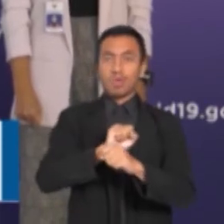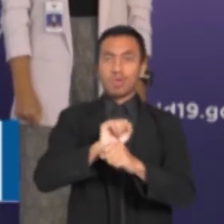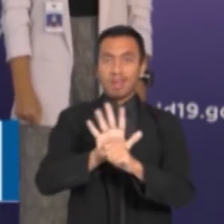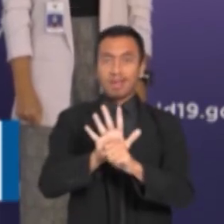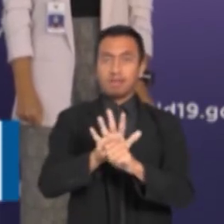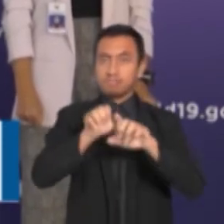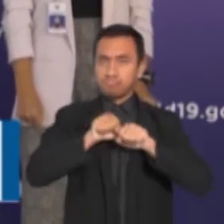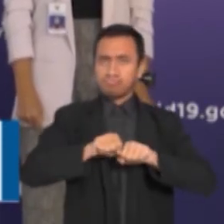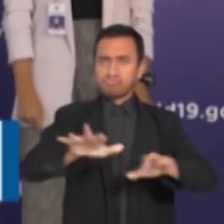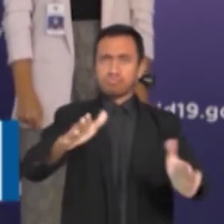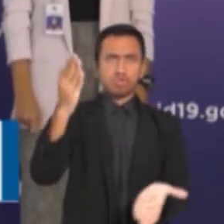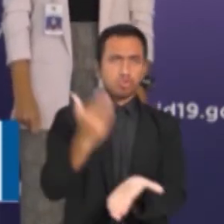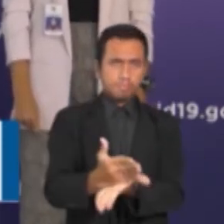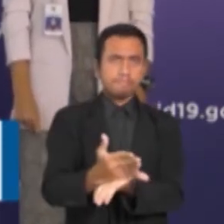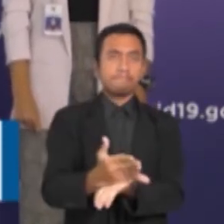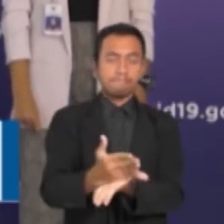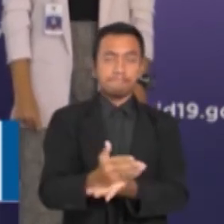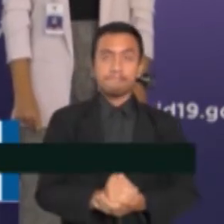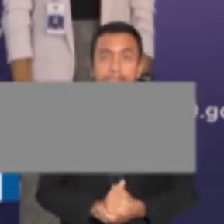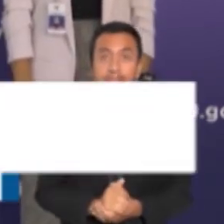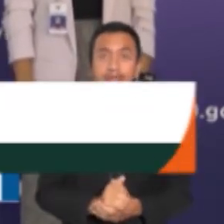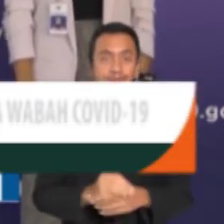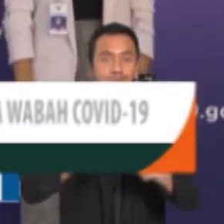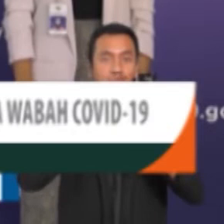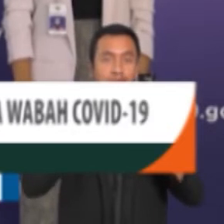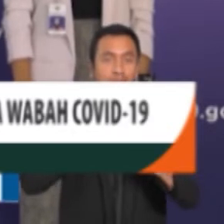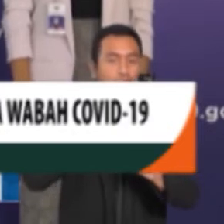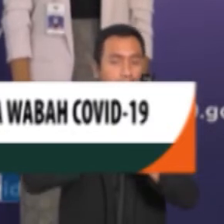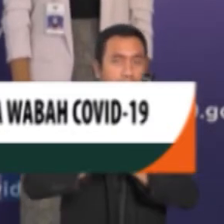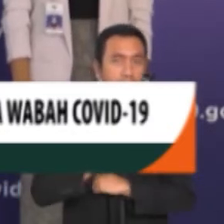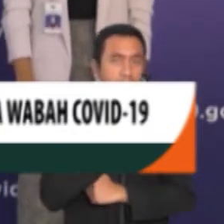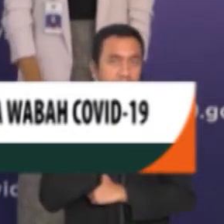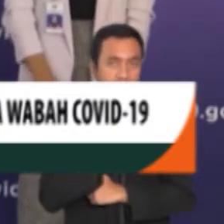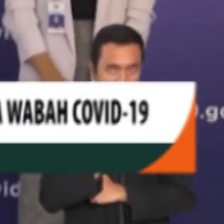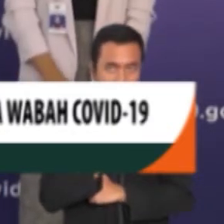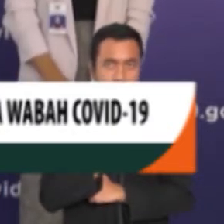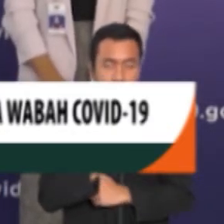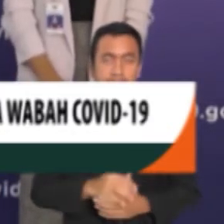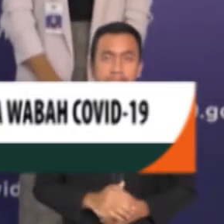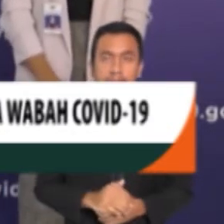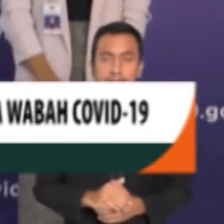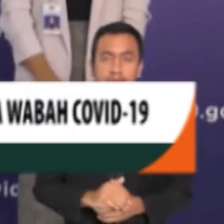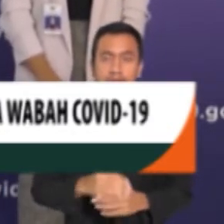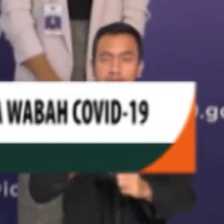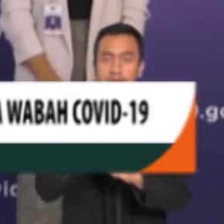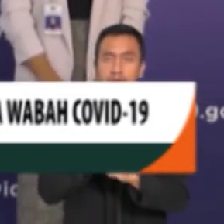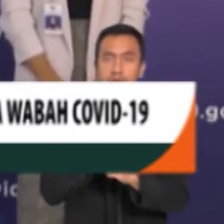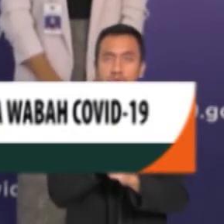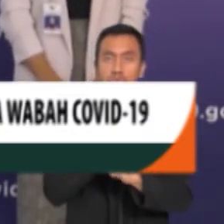Karena beberapa waktu terakhir ini kami dari gugus tugas mendapatkan